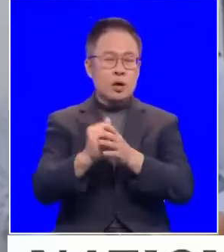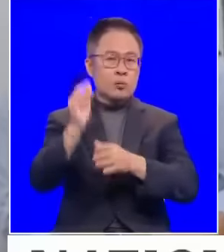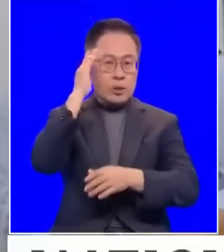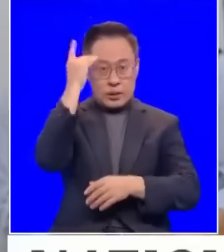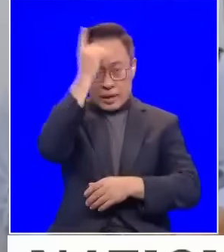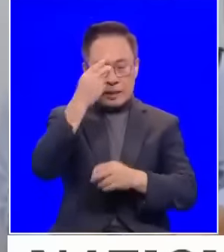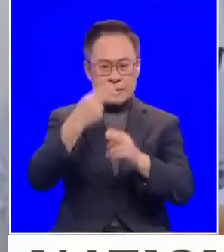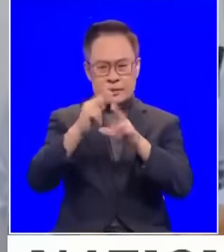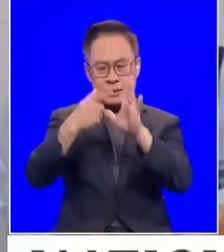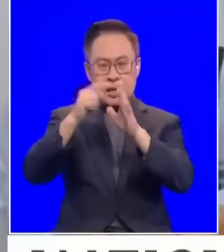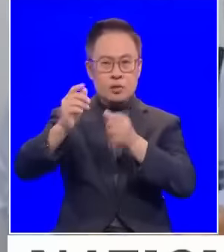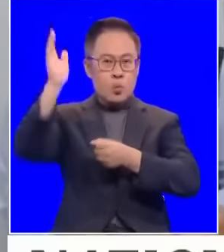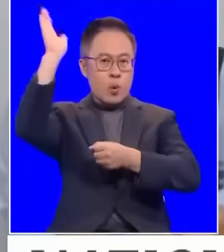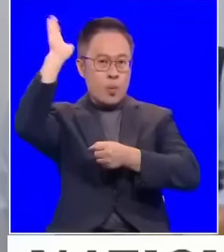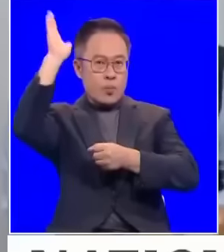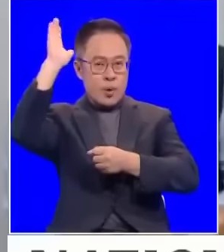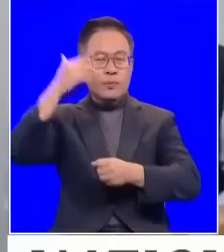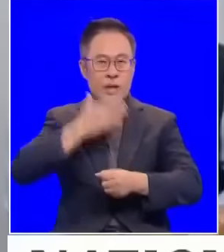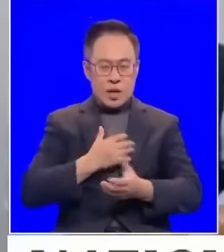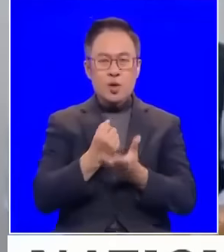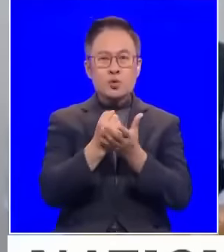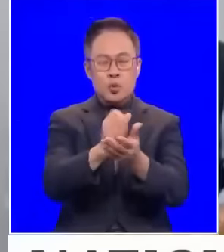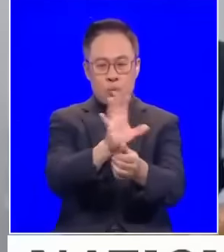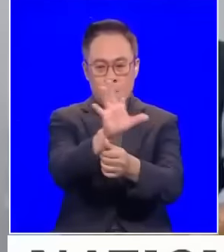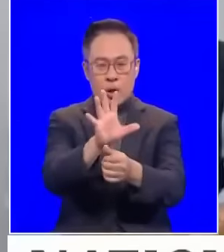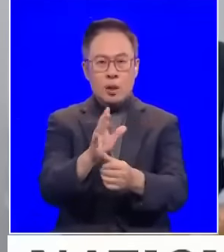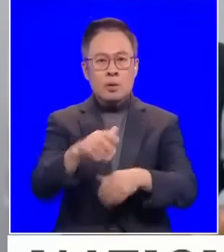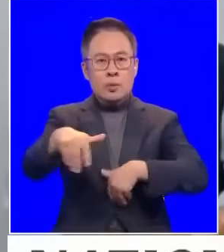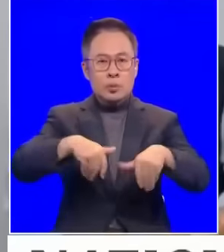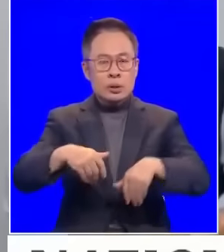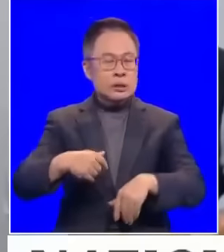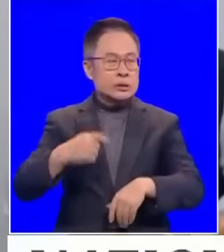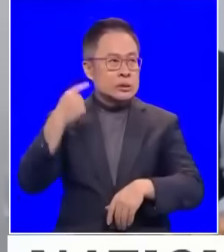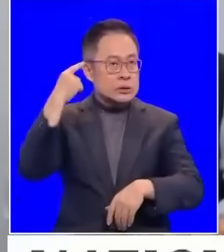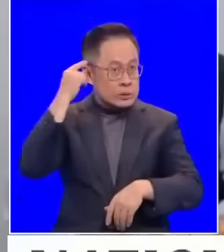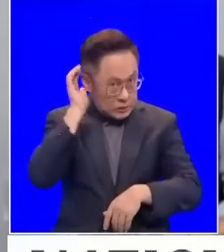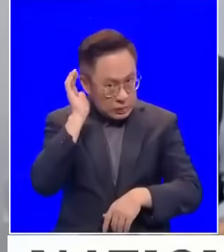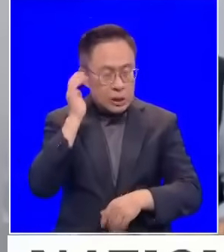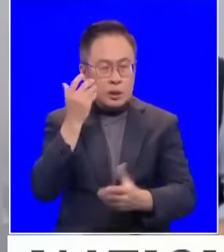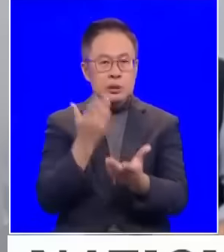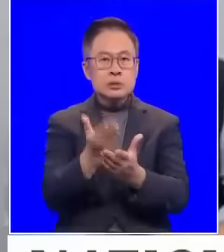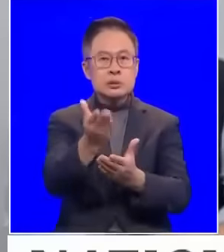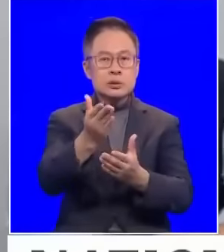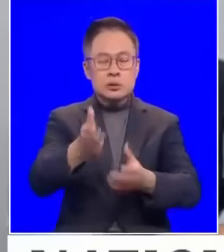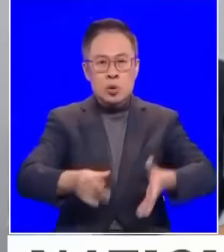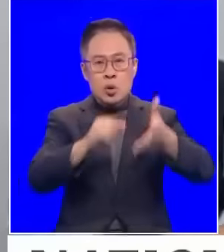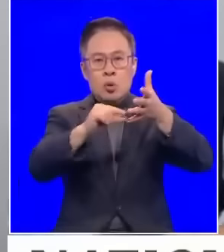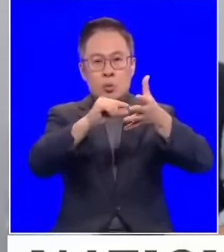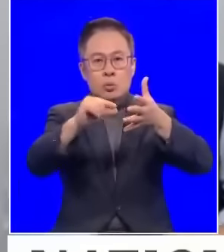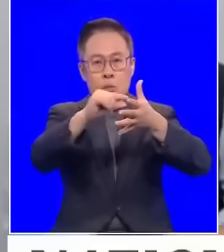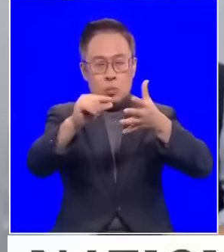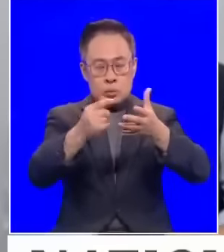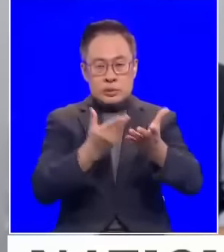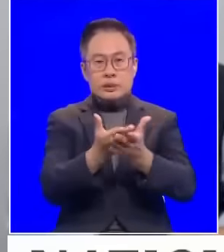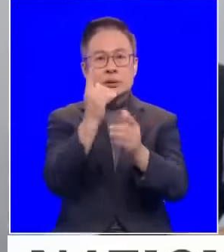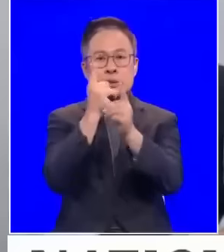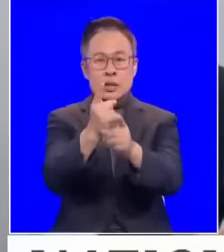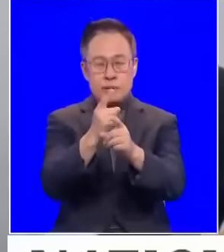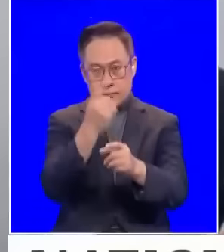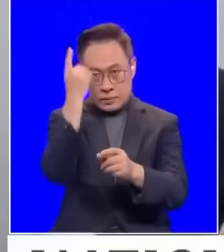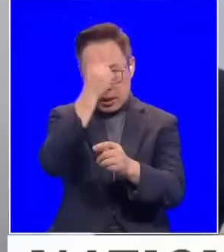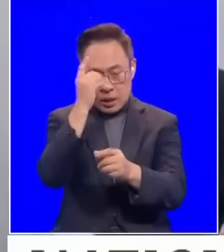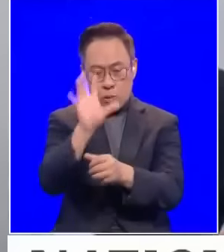ปเป็นพรีเซนเตอร ์ ก็เลยทำให้มีส่วนในการตัดสินใจไปซื้อเพราะเชื่อถือเนี่ยนะคะลักษณะมันก็จะแต